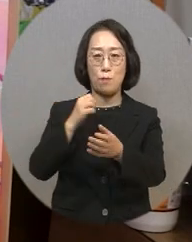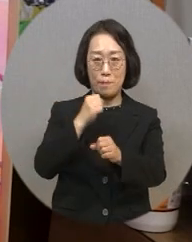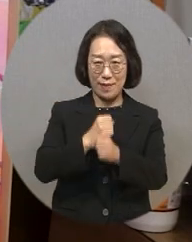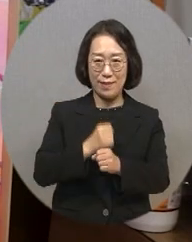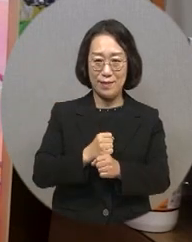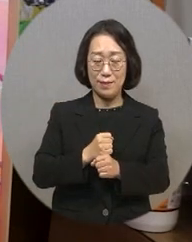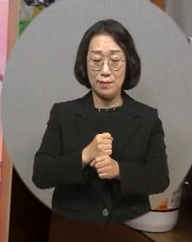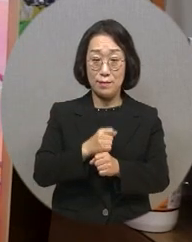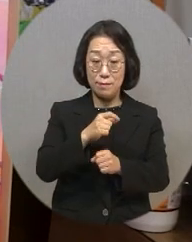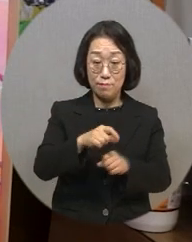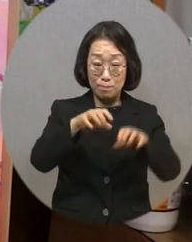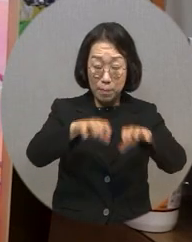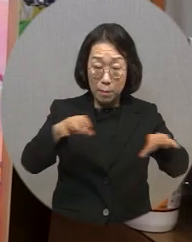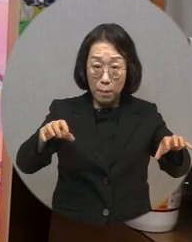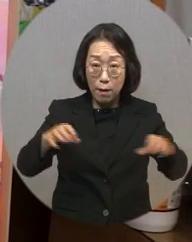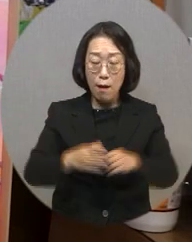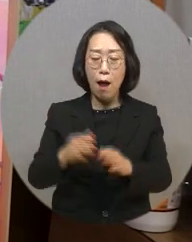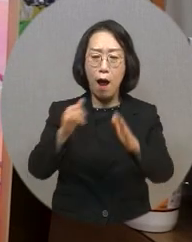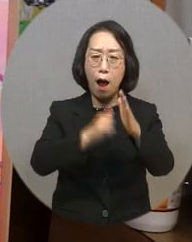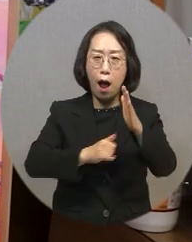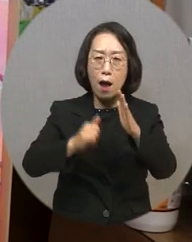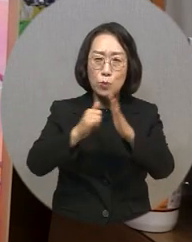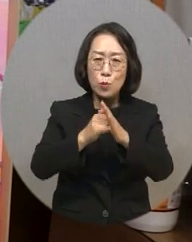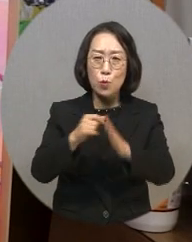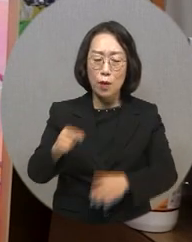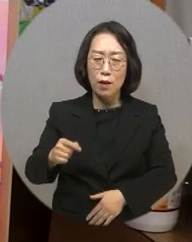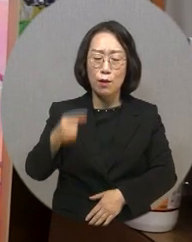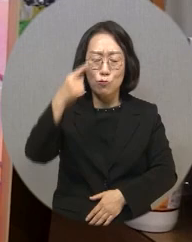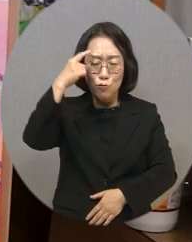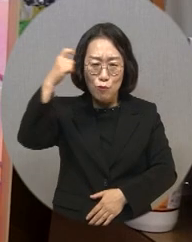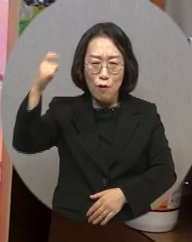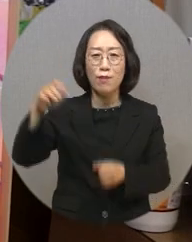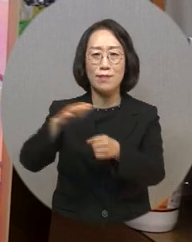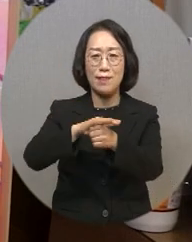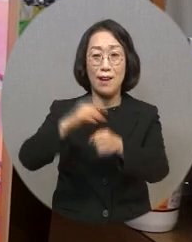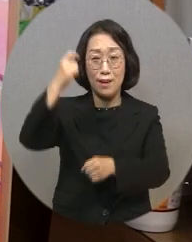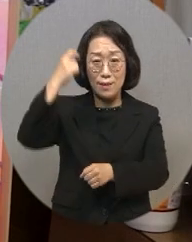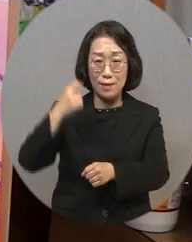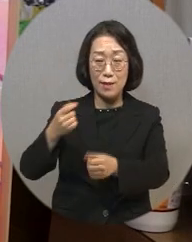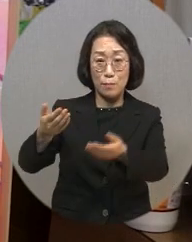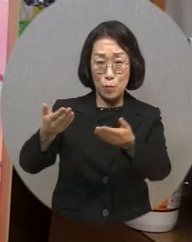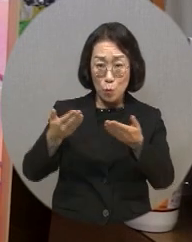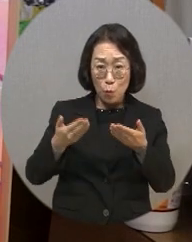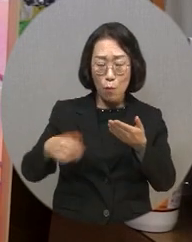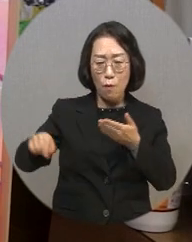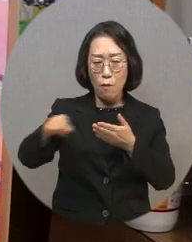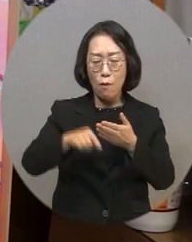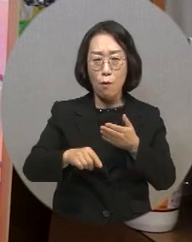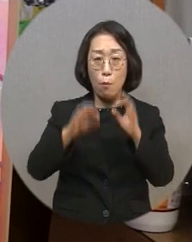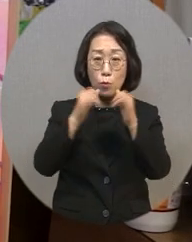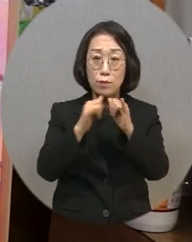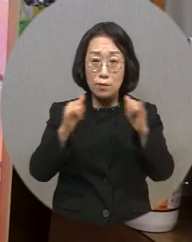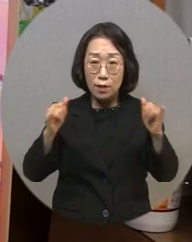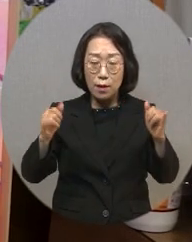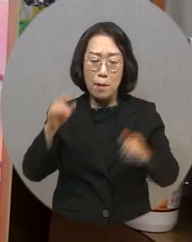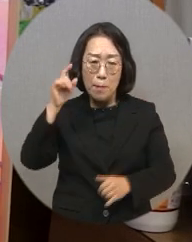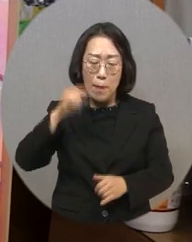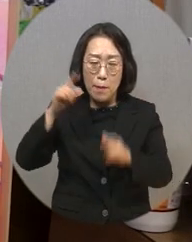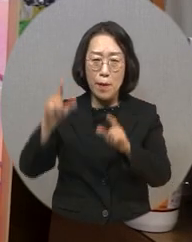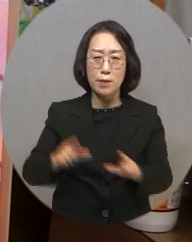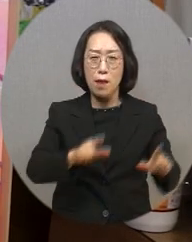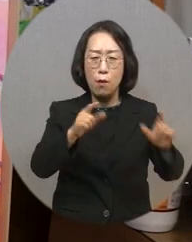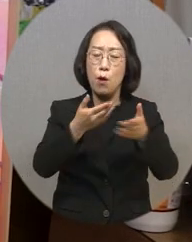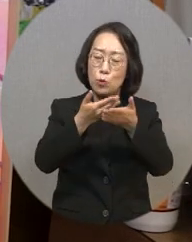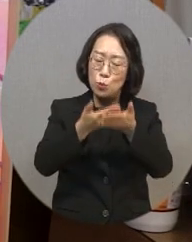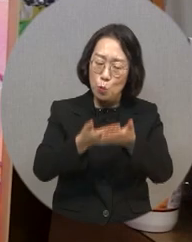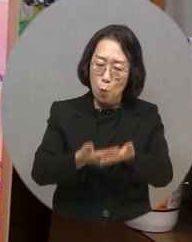그녀의 작품은 가족의 따뜻한 추억과 사랑을 떠올리게 하며 관객들에게 일상의 소중함과 가족의